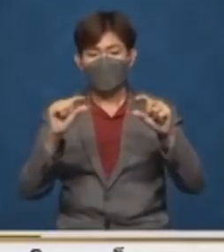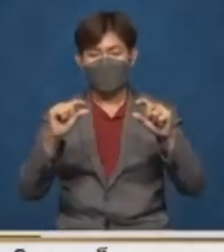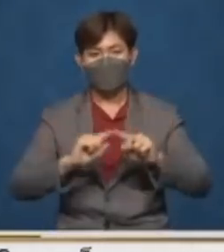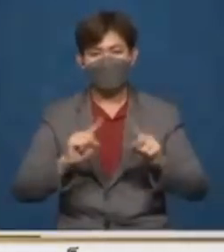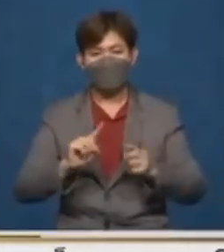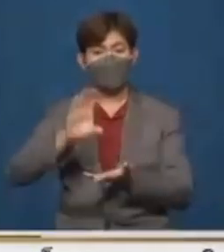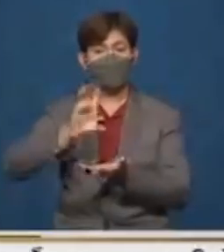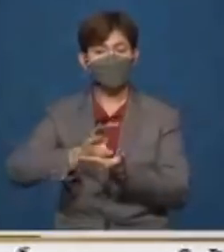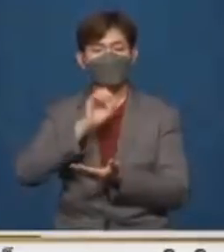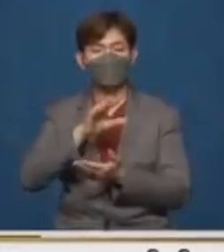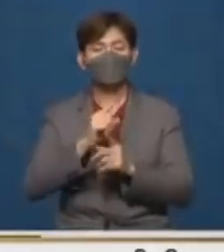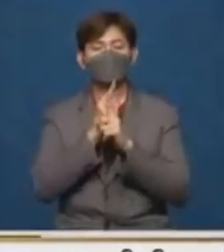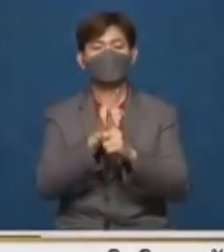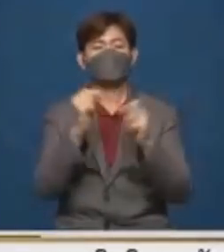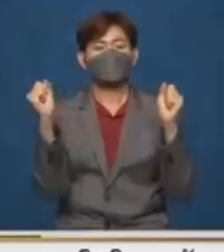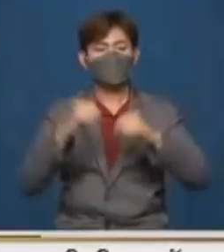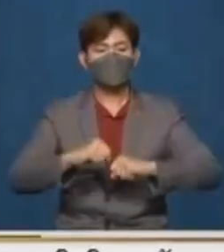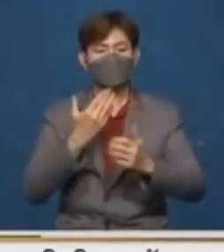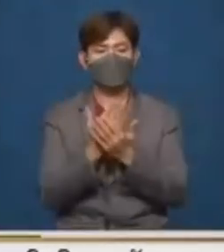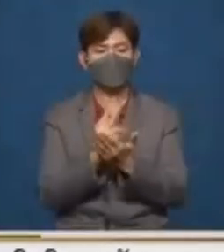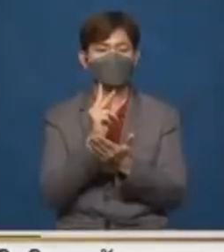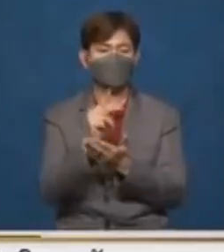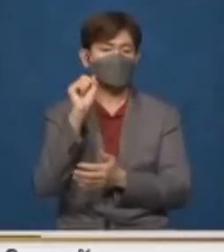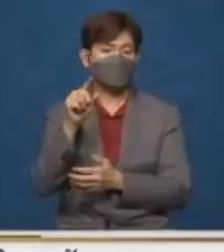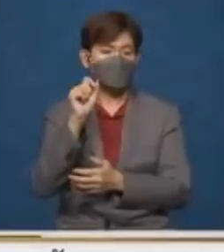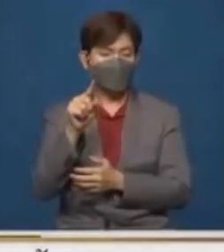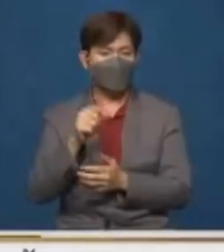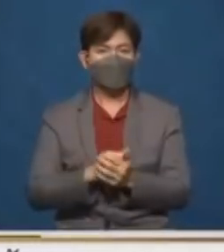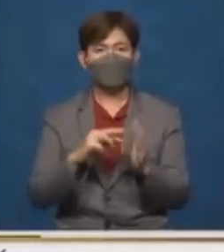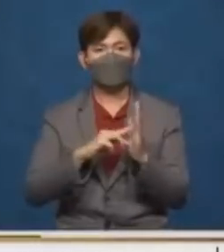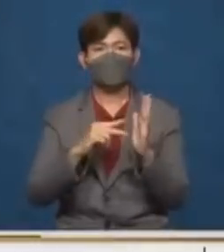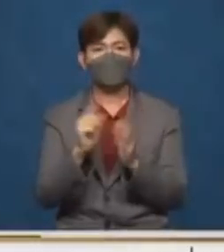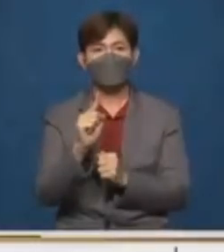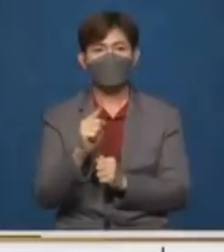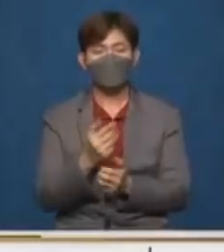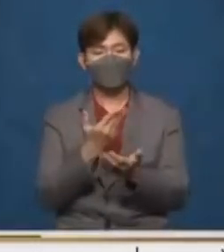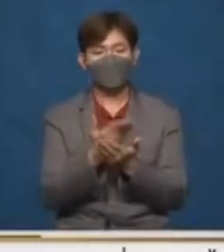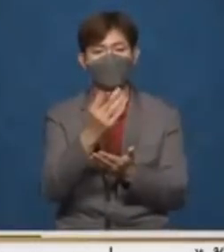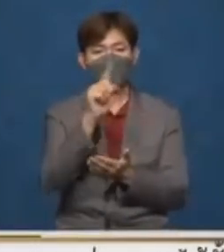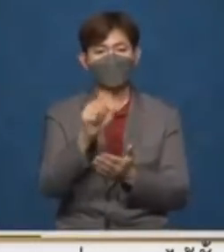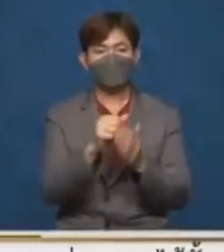การตามติกันกองการใช้เจิกู้อย่เค้คัดก็คือไมให้ซือซีนวัอย่เดียว